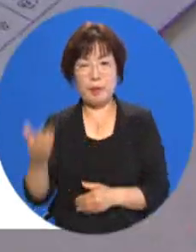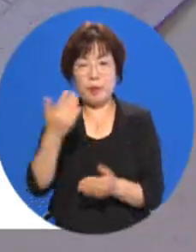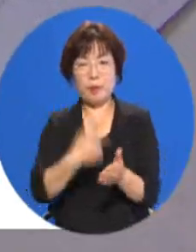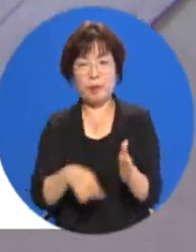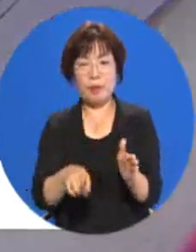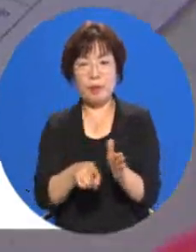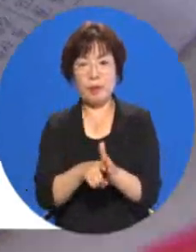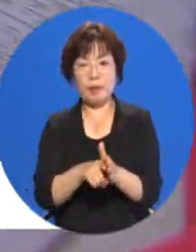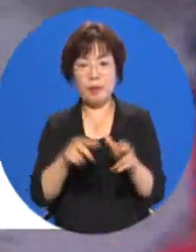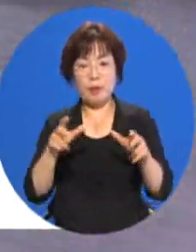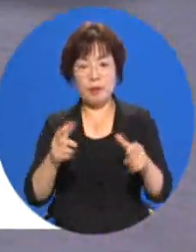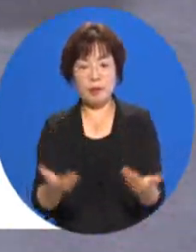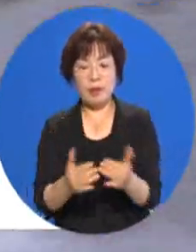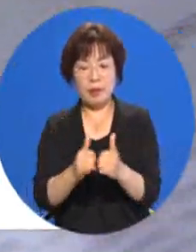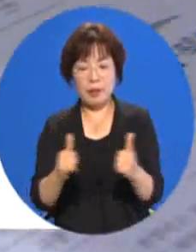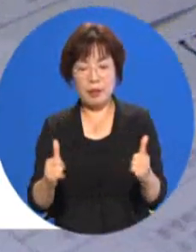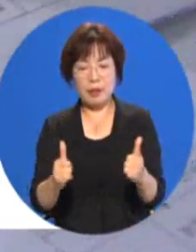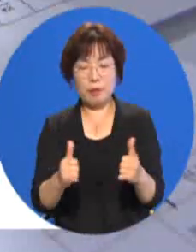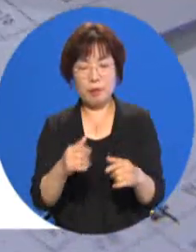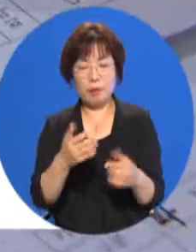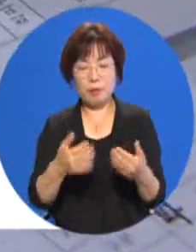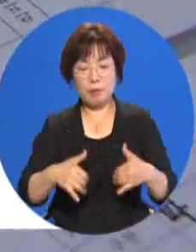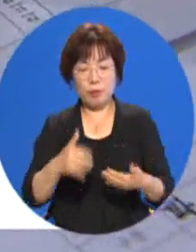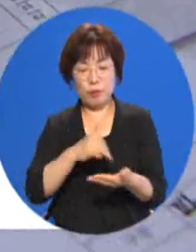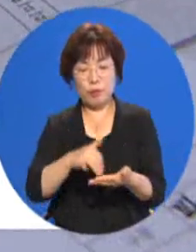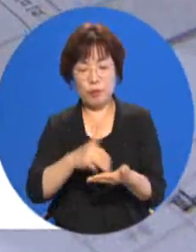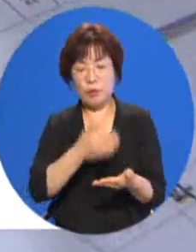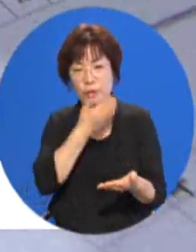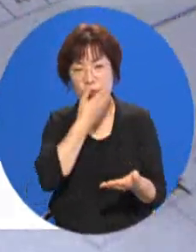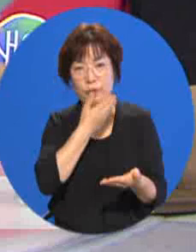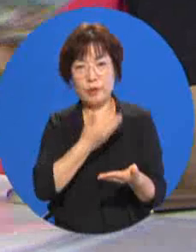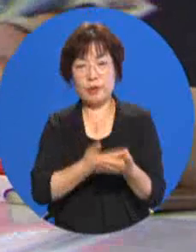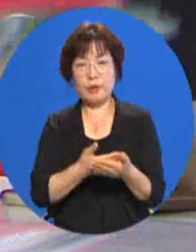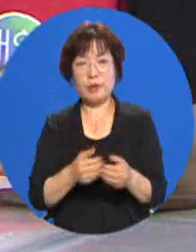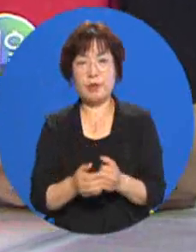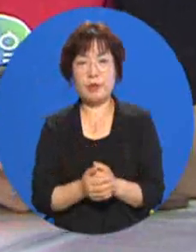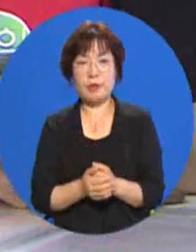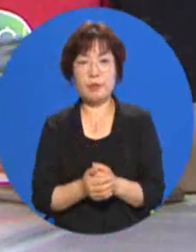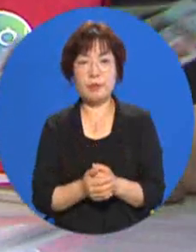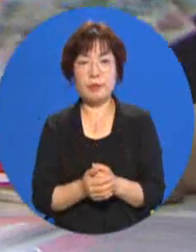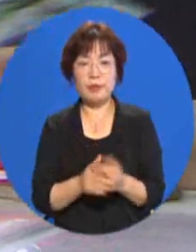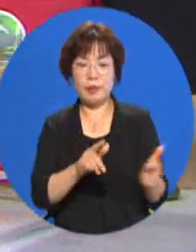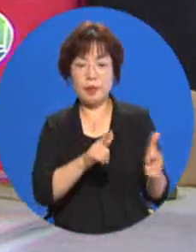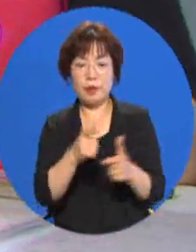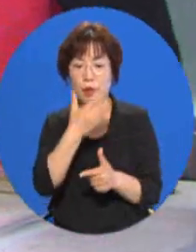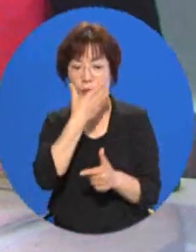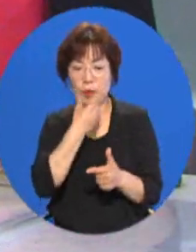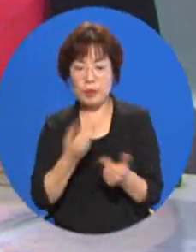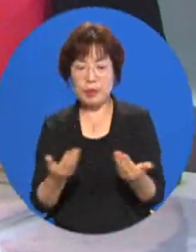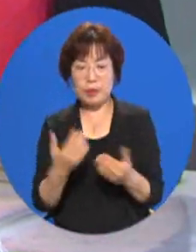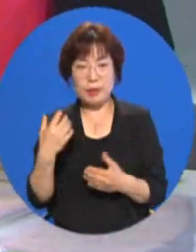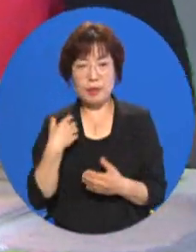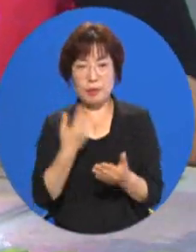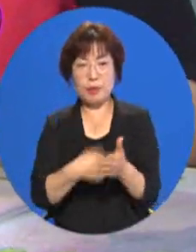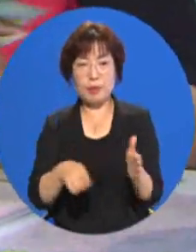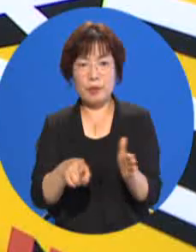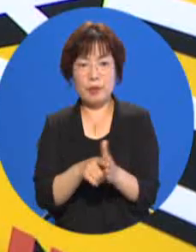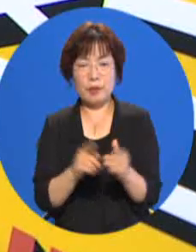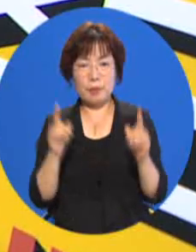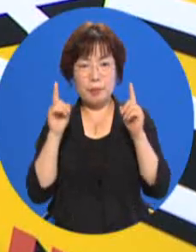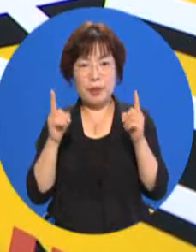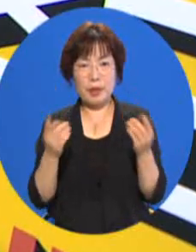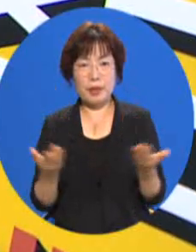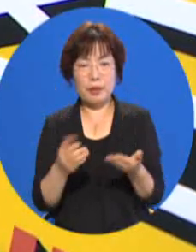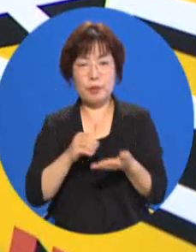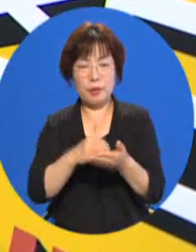것이 현장에서 일하는 복지 인력이기 때문입니다. 이에 따라 다양한 복지업을 소화하기 위해 실직이나